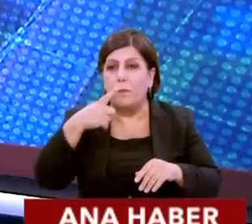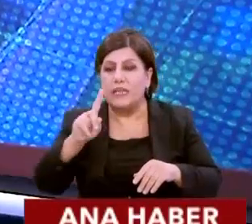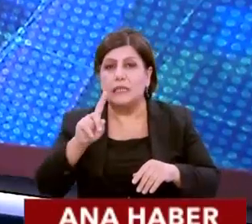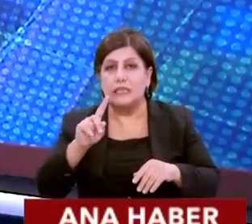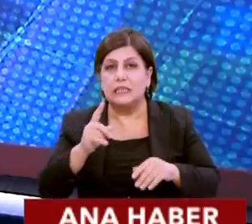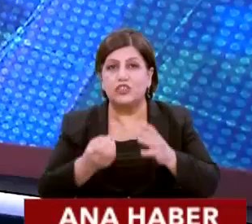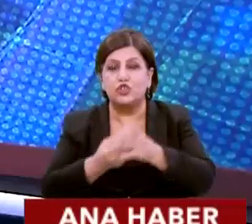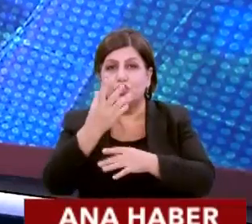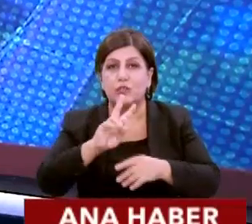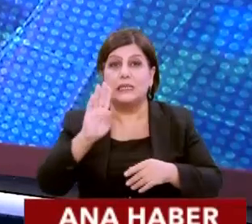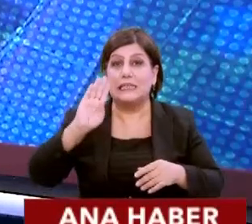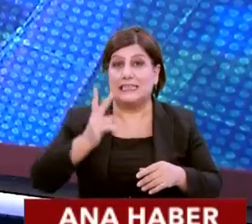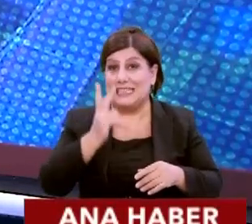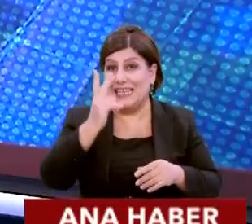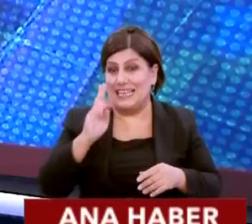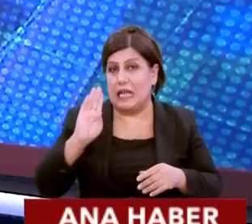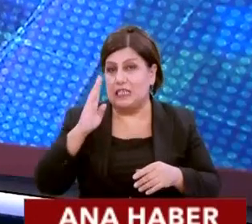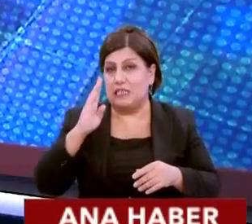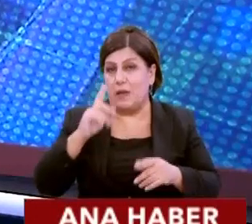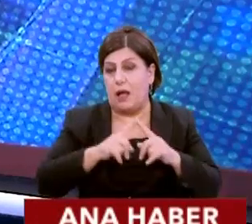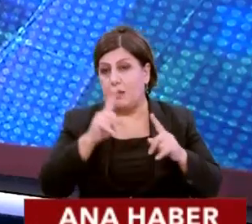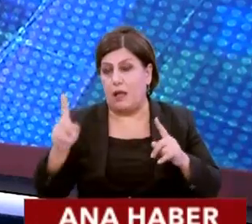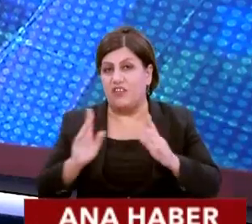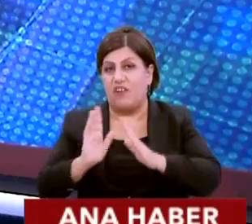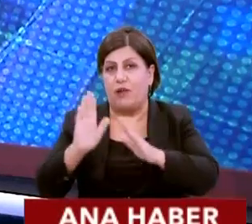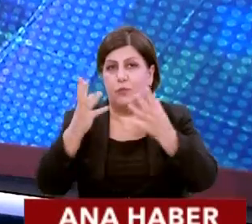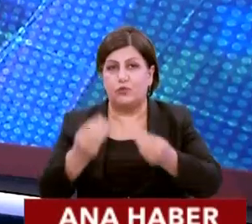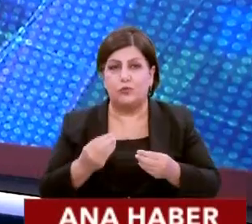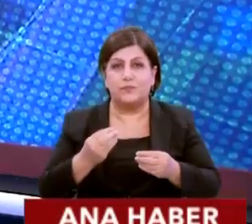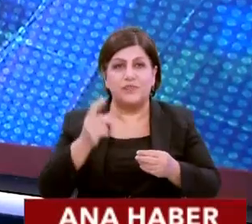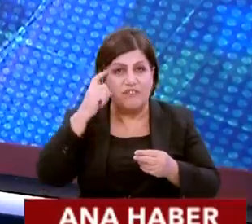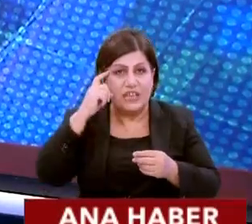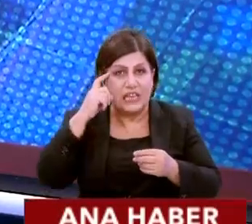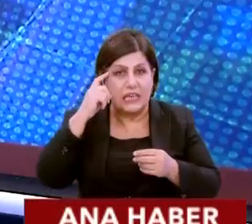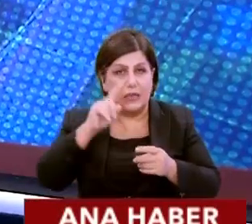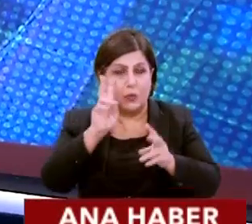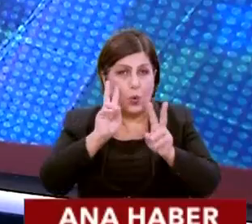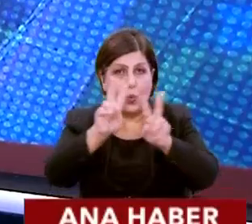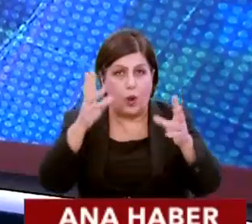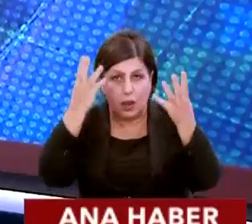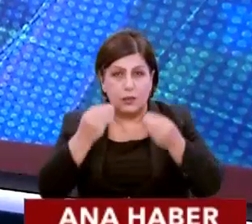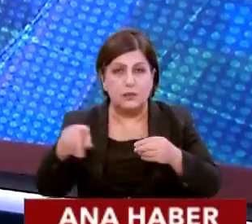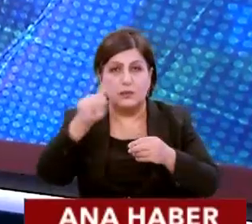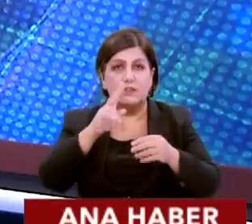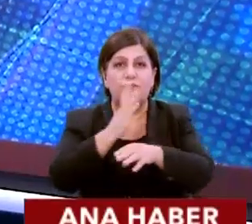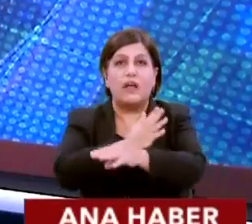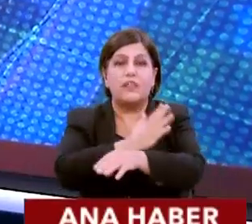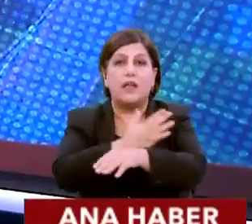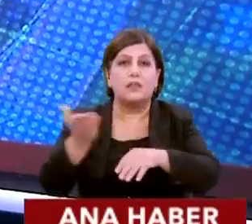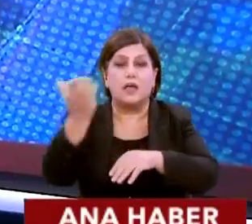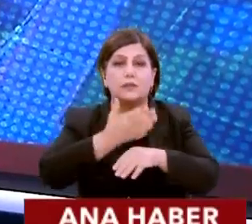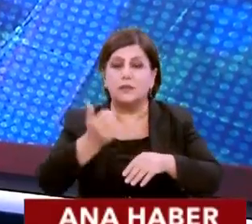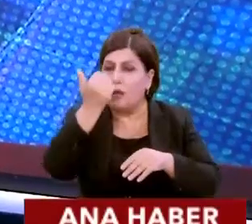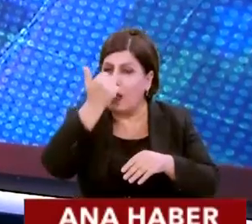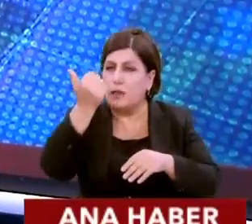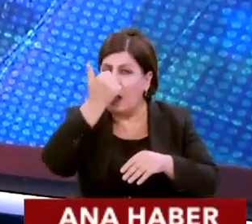7 Kasım'a kadar devam edecek fikir verdi değil mi vatandaşım Sizler kana